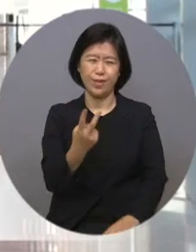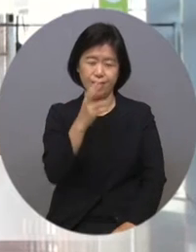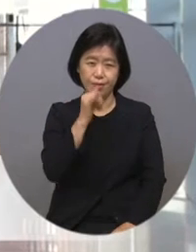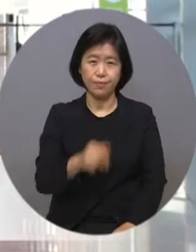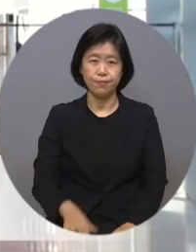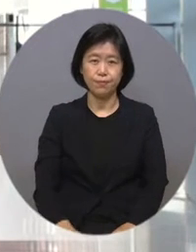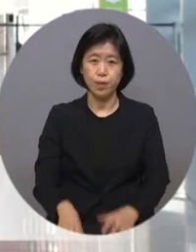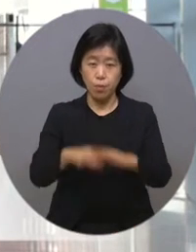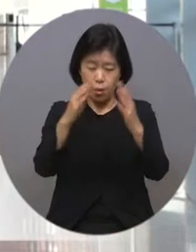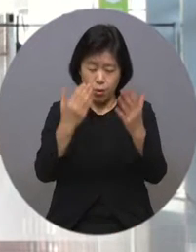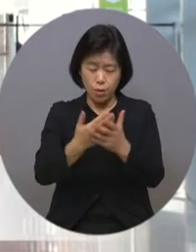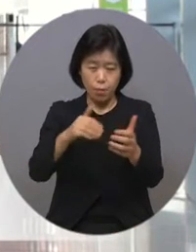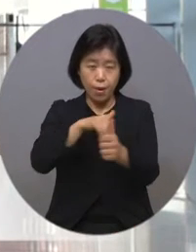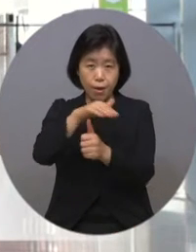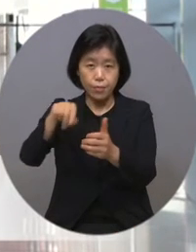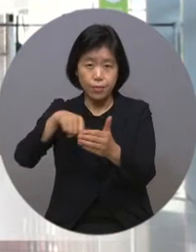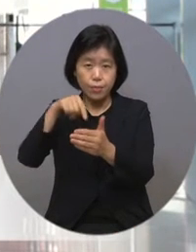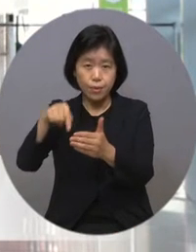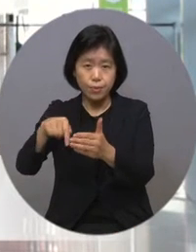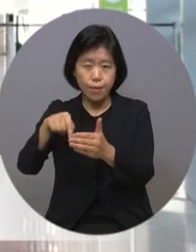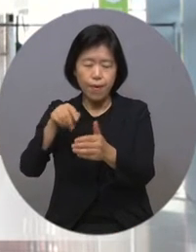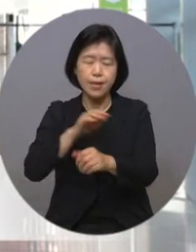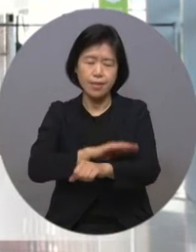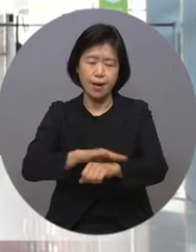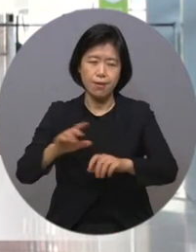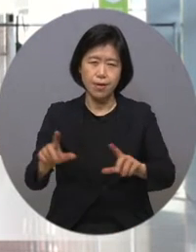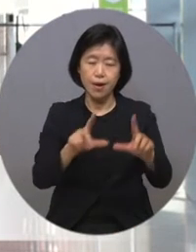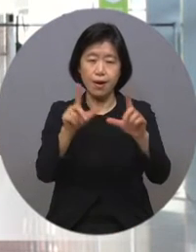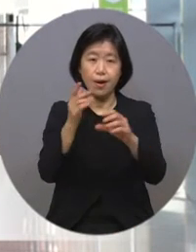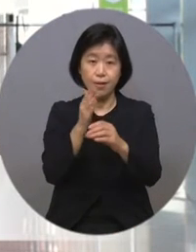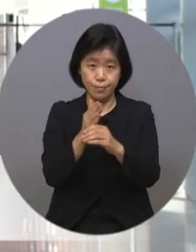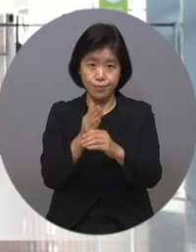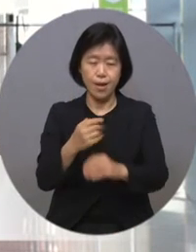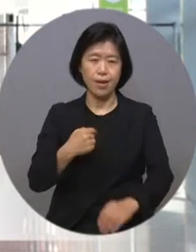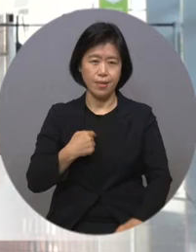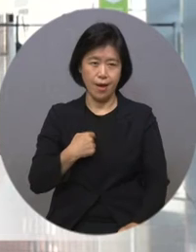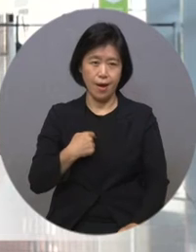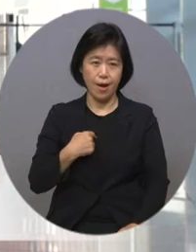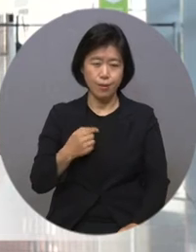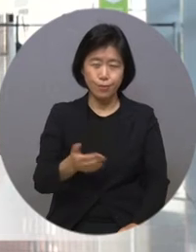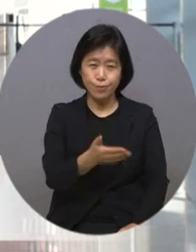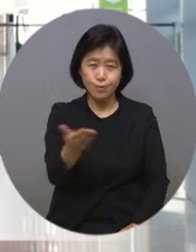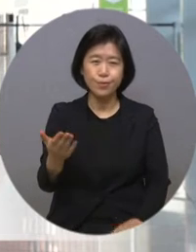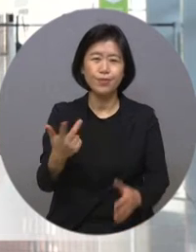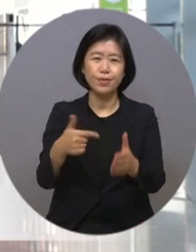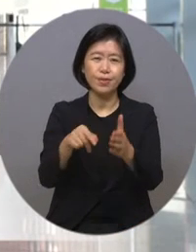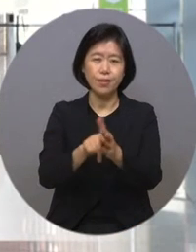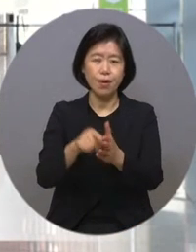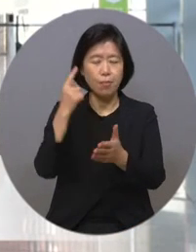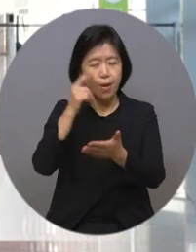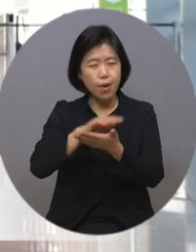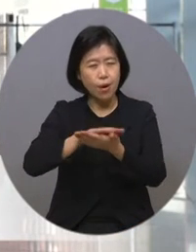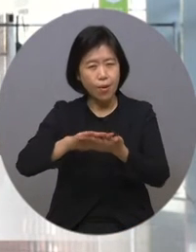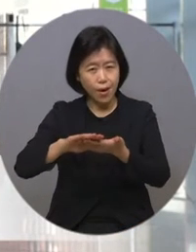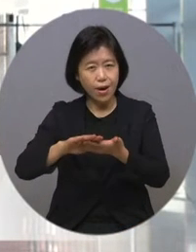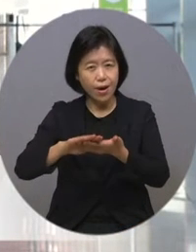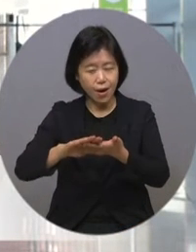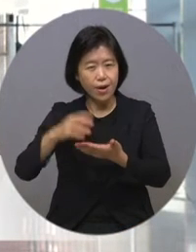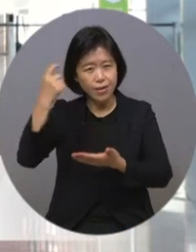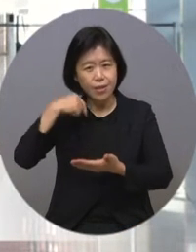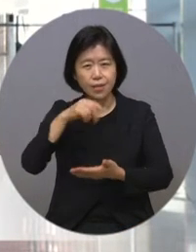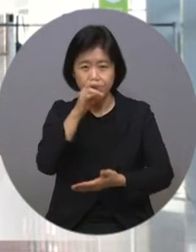속에서도 꿋꿋하게 일상을 살아가고 있는 나와 우리 모두에게 잠시라도 평화의 자리가 머물기를 기원하면서 나